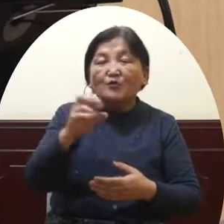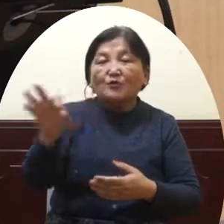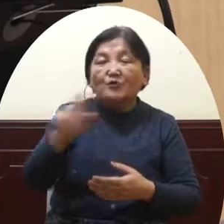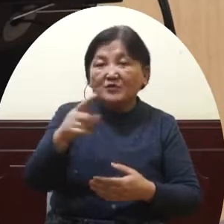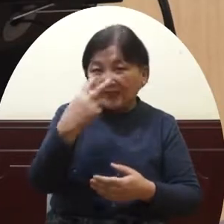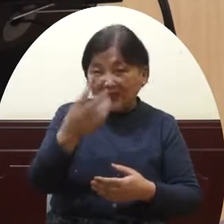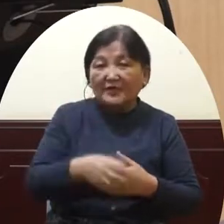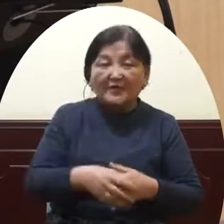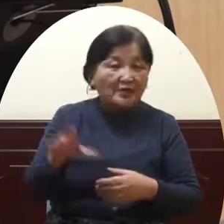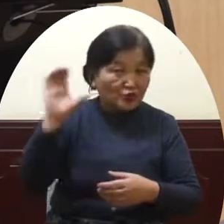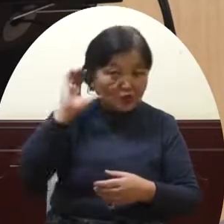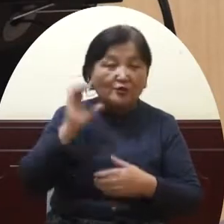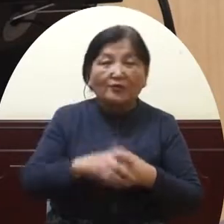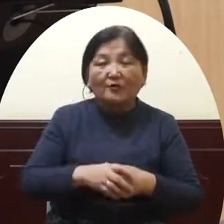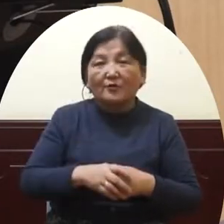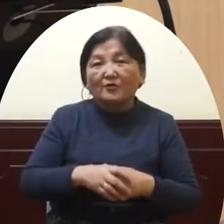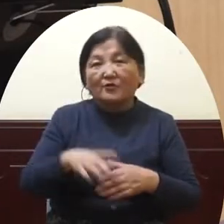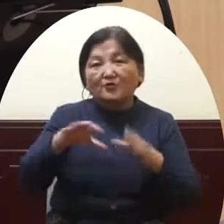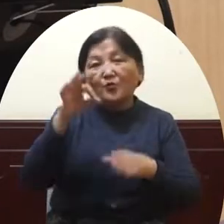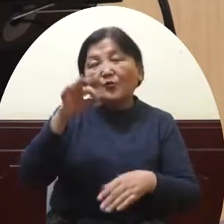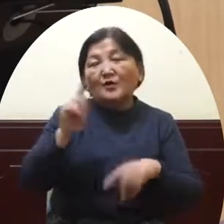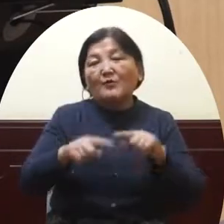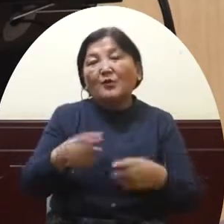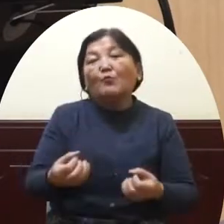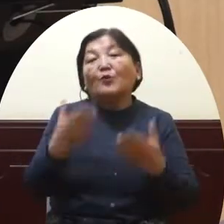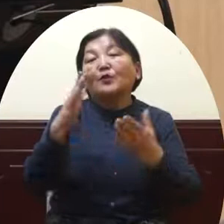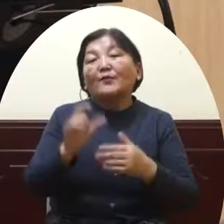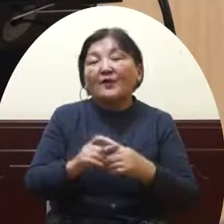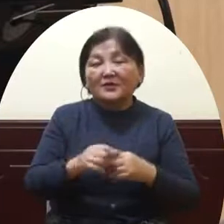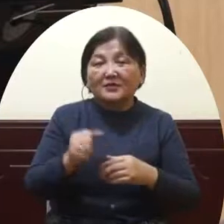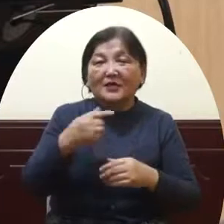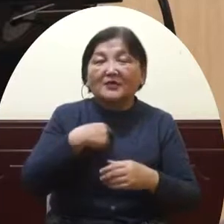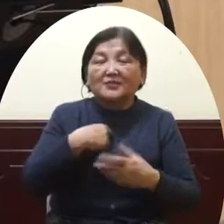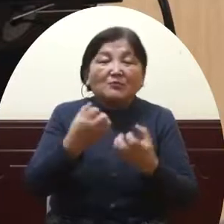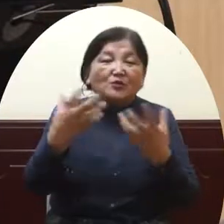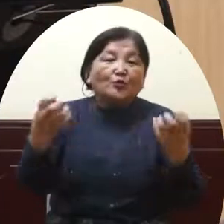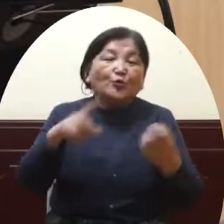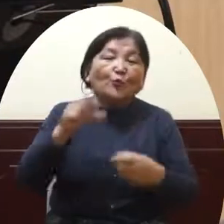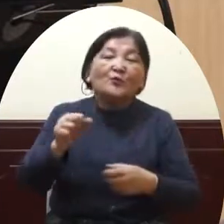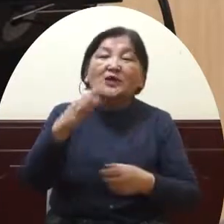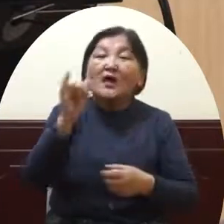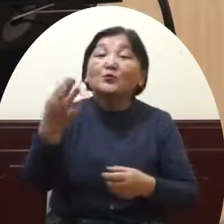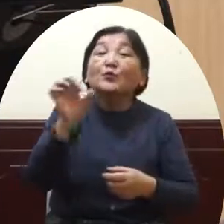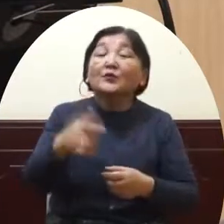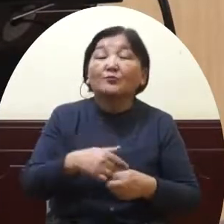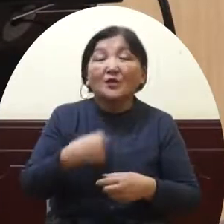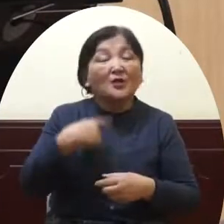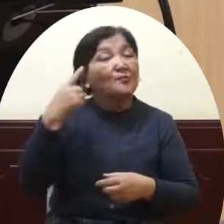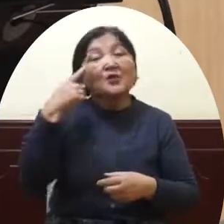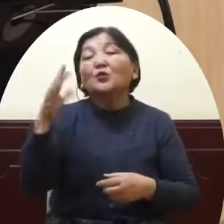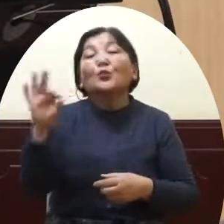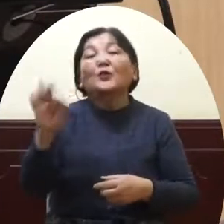Сонгууль ямар болох вэ гэж маш олон хүмүүс надаас асуудаг. Гэхдээ би мэдэхгүй гэж